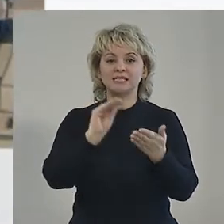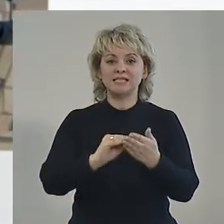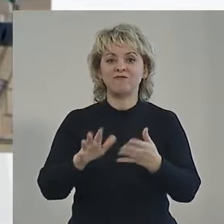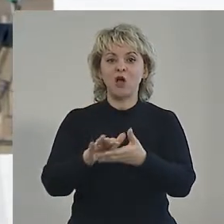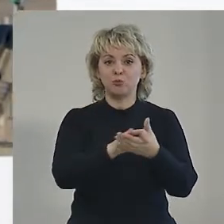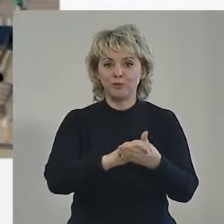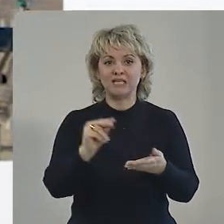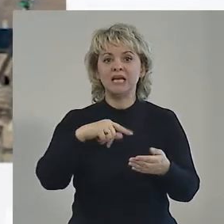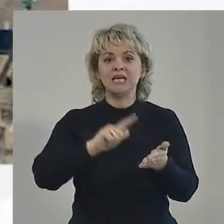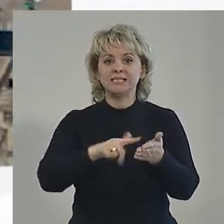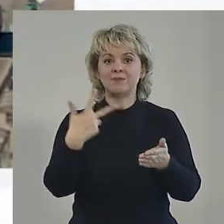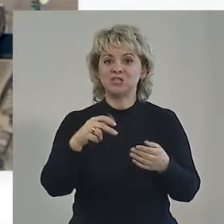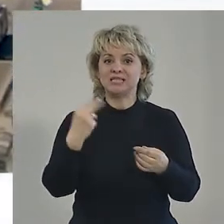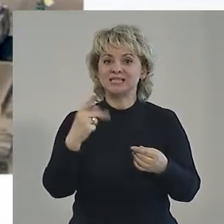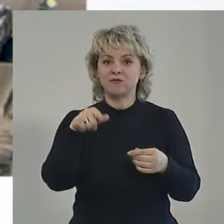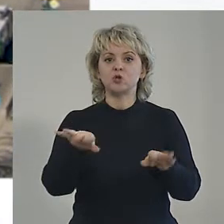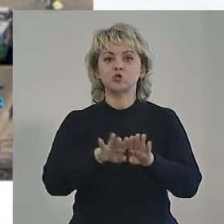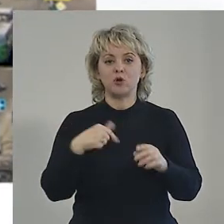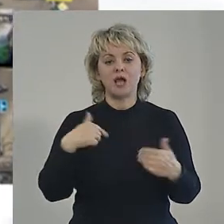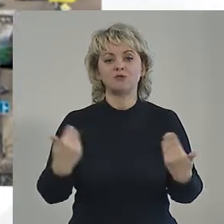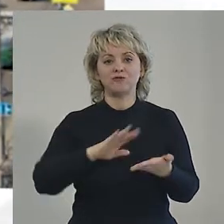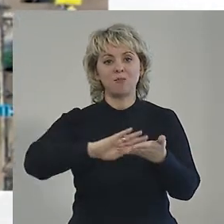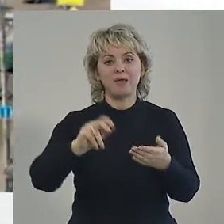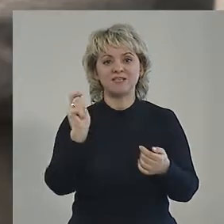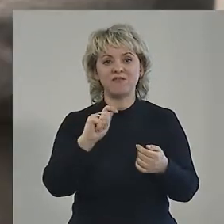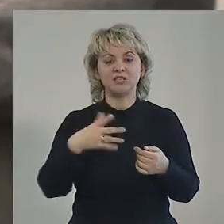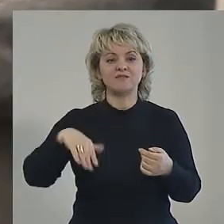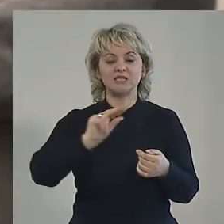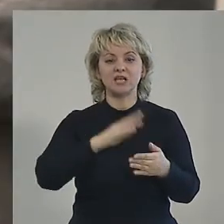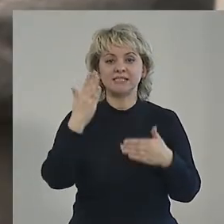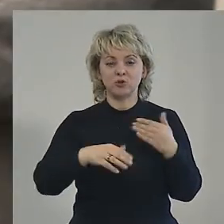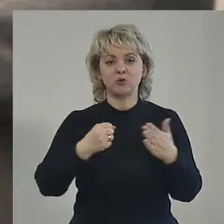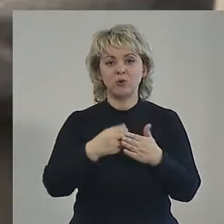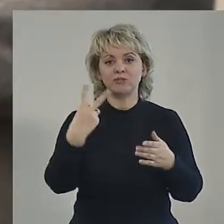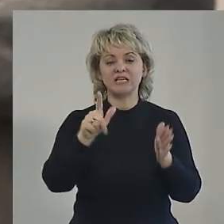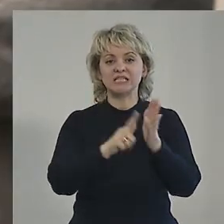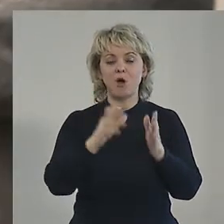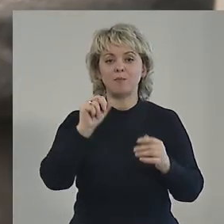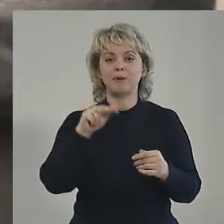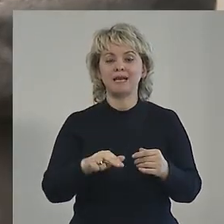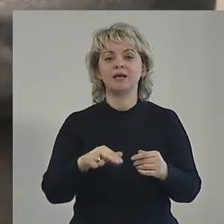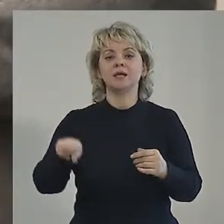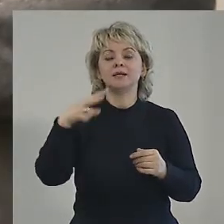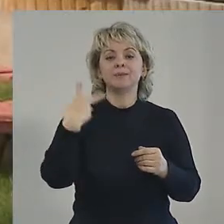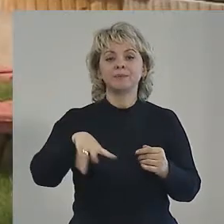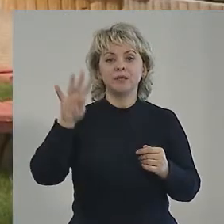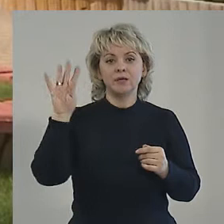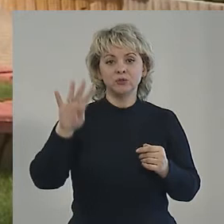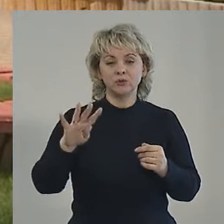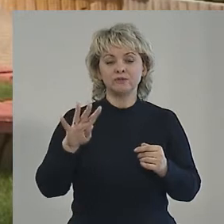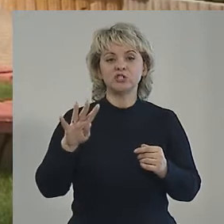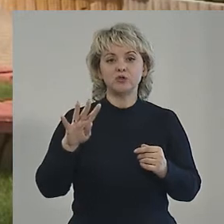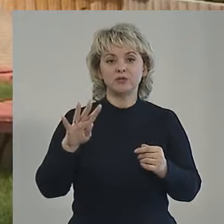и цифра 73. Именно столько мы живем без войны. Все работы завершатся до 27 апреля. Марина Черных, Николай